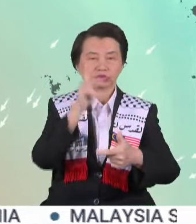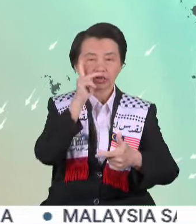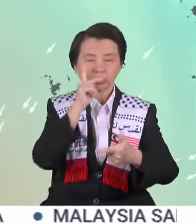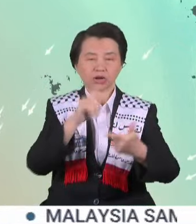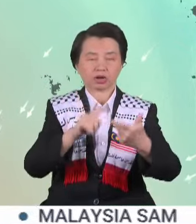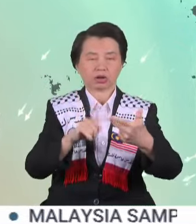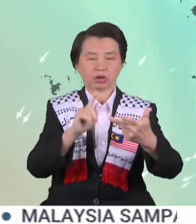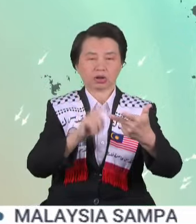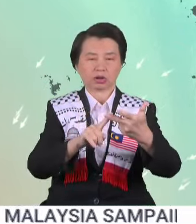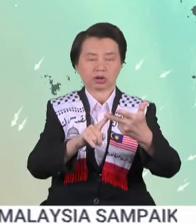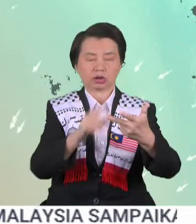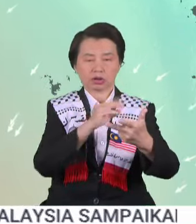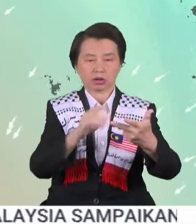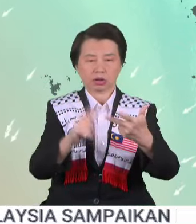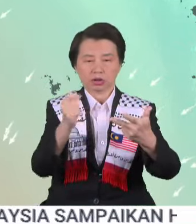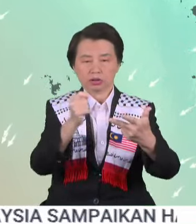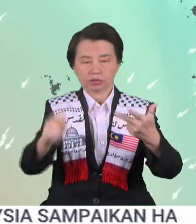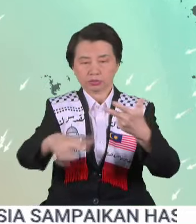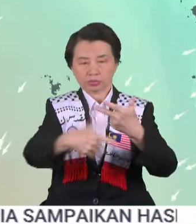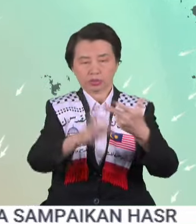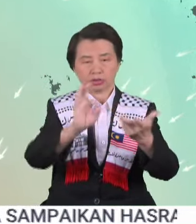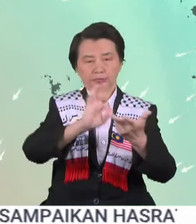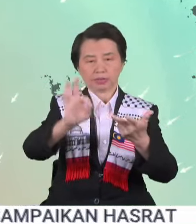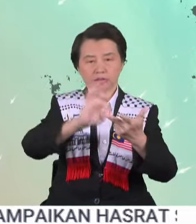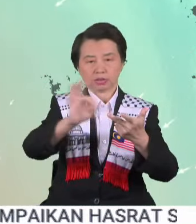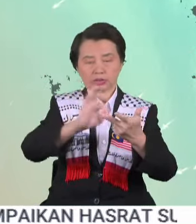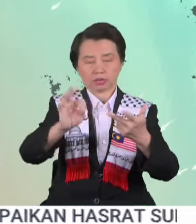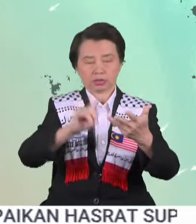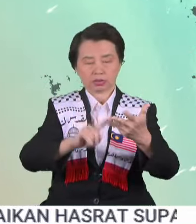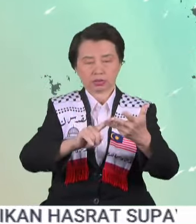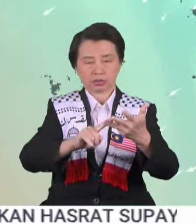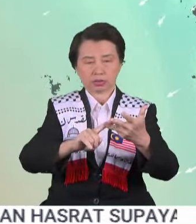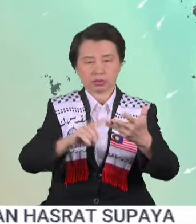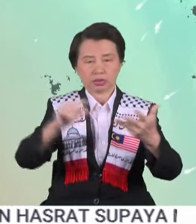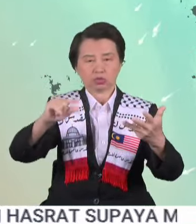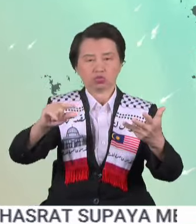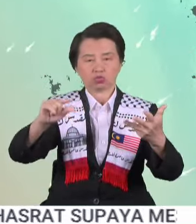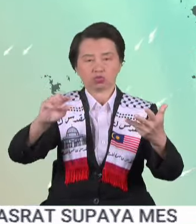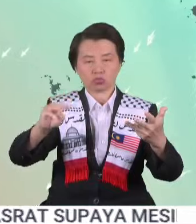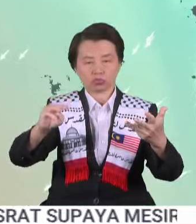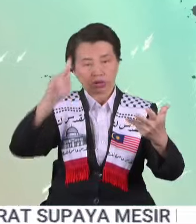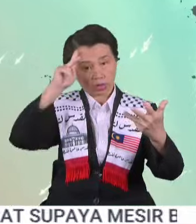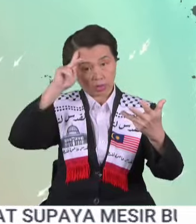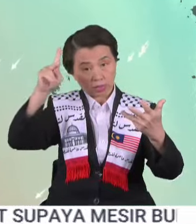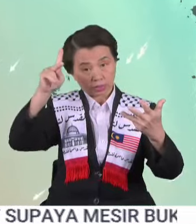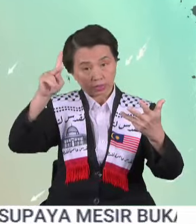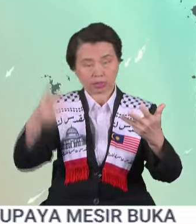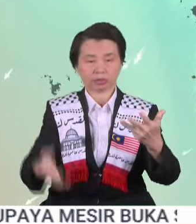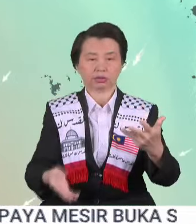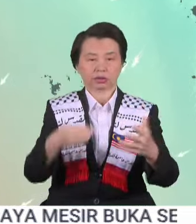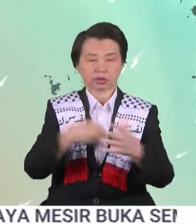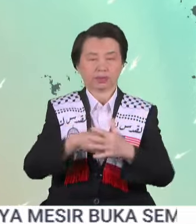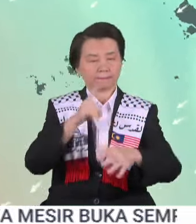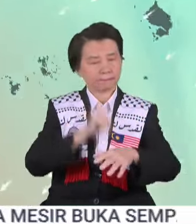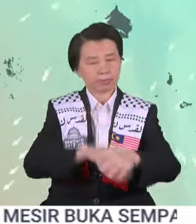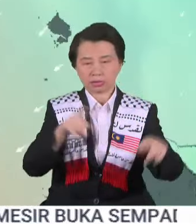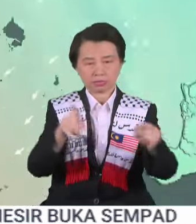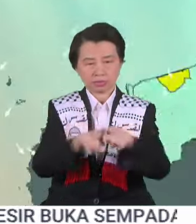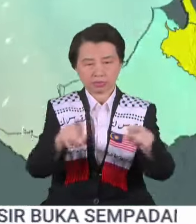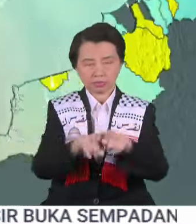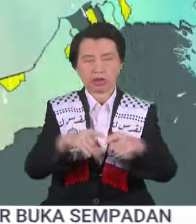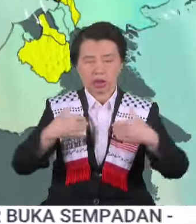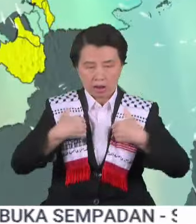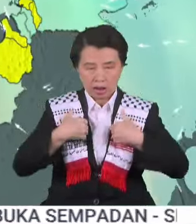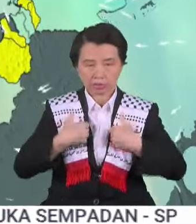dan juga di daerah timur laut di Pulau Pinang dan juga di jajahan Gua Musang di Kelantan. Dalam masa yang sama juga, terdapat